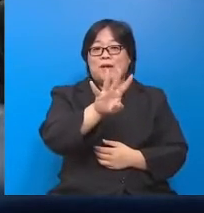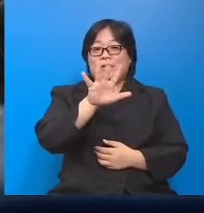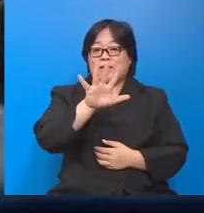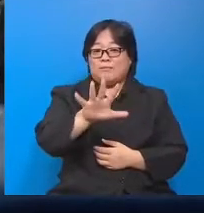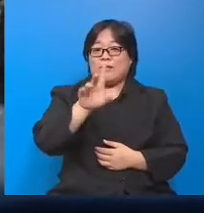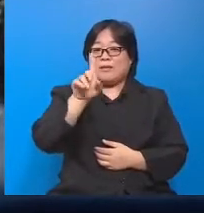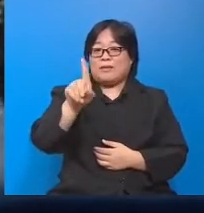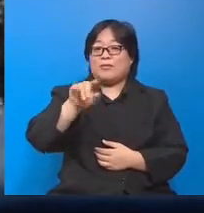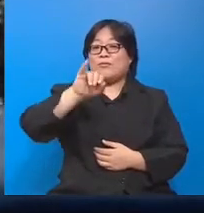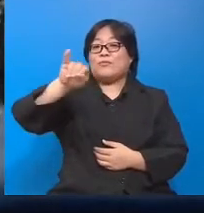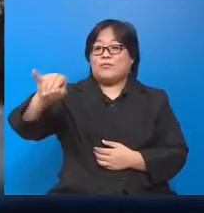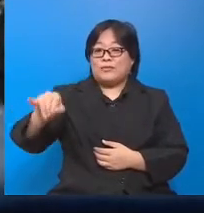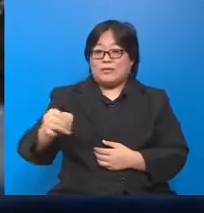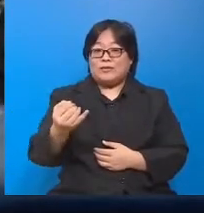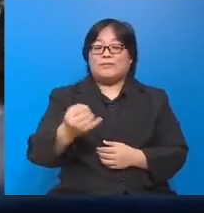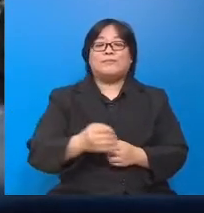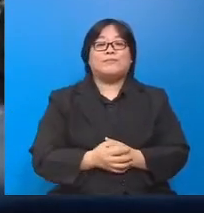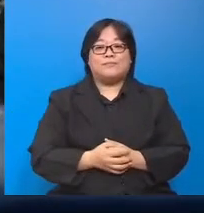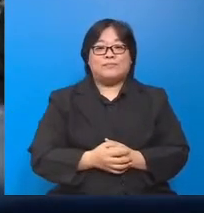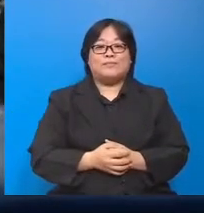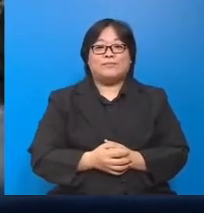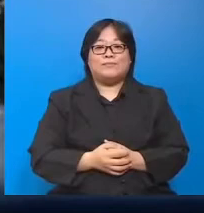451 juta